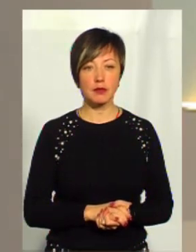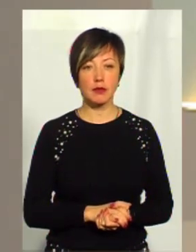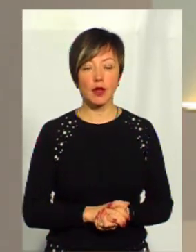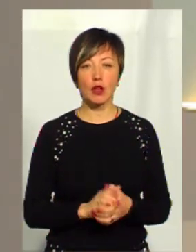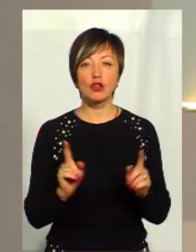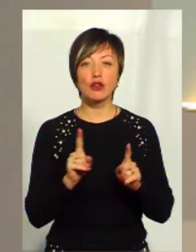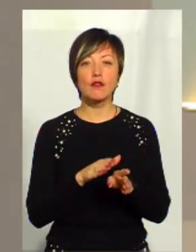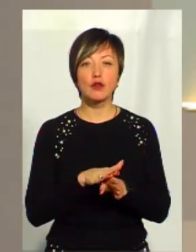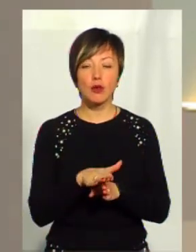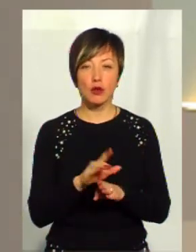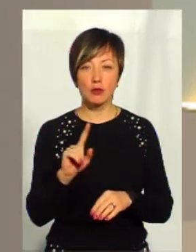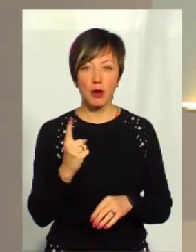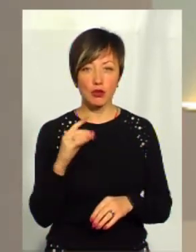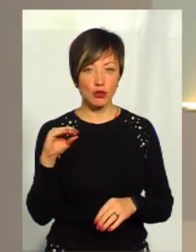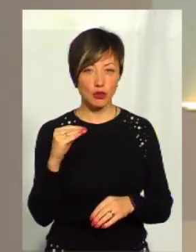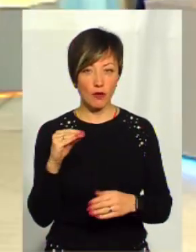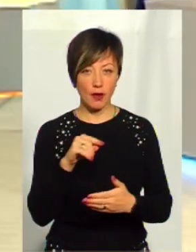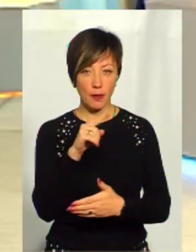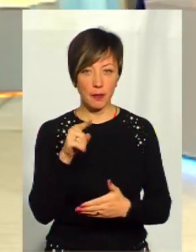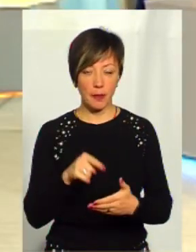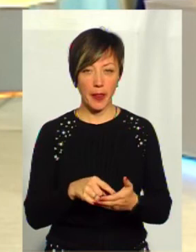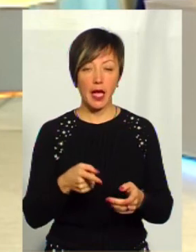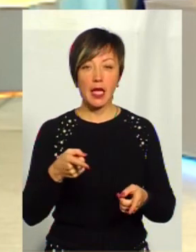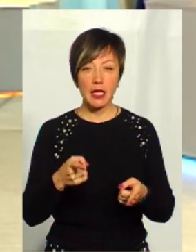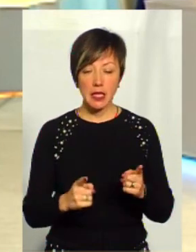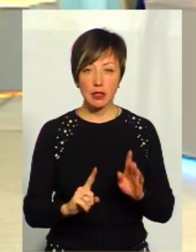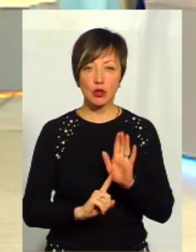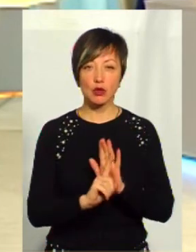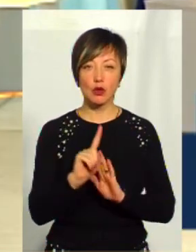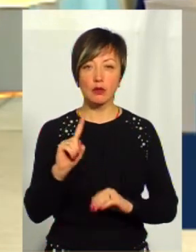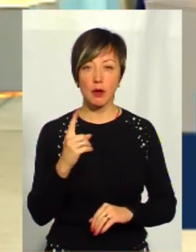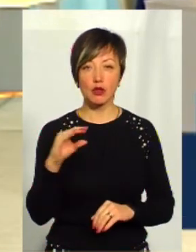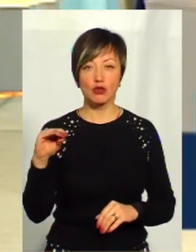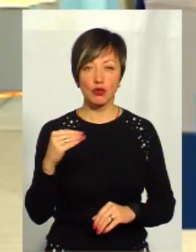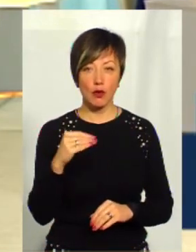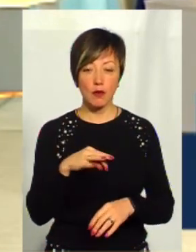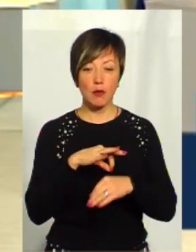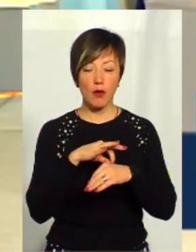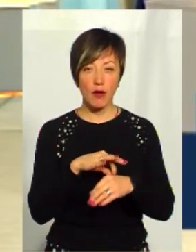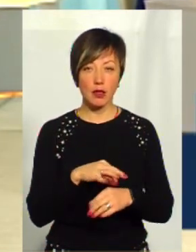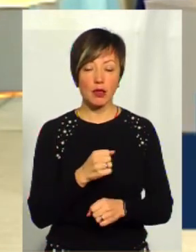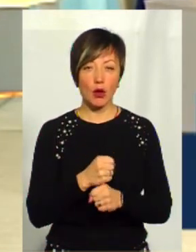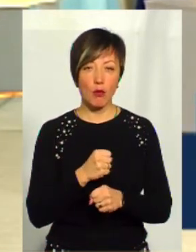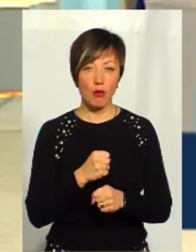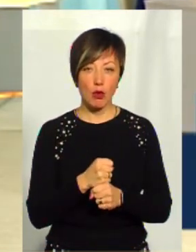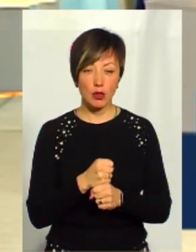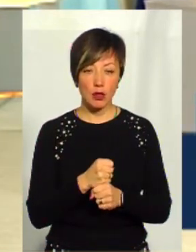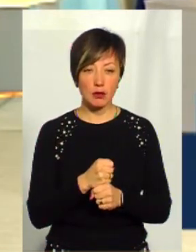То що відбулося з 1 жовтня? Ну, дійсно, з 1 жовтня була проведена така відповідна робота.